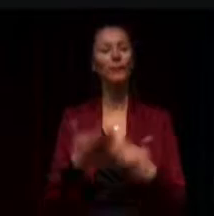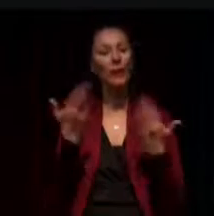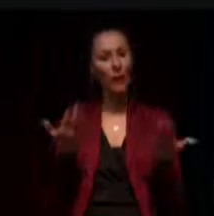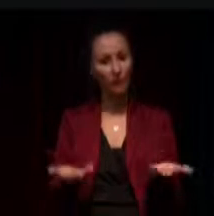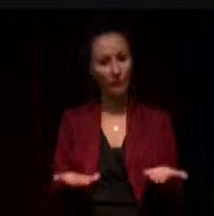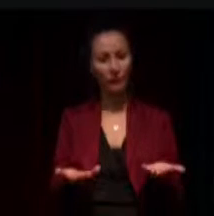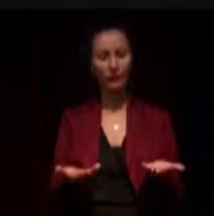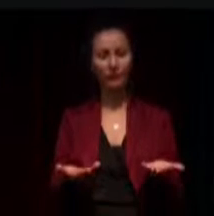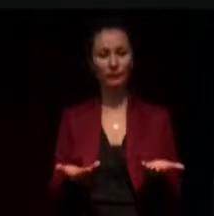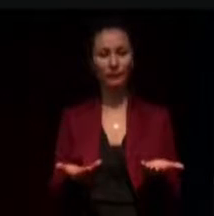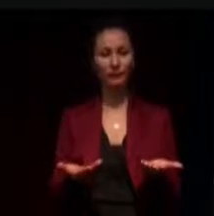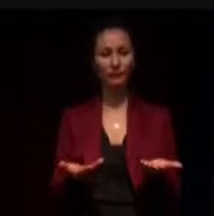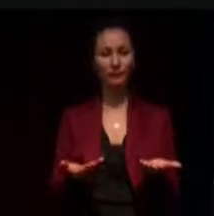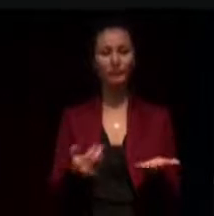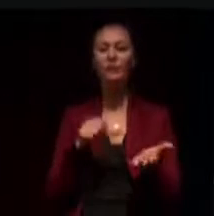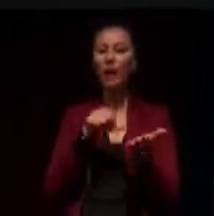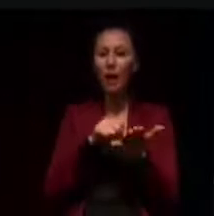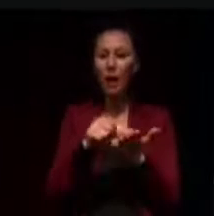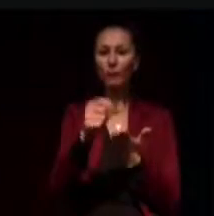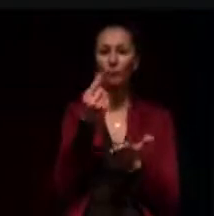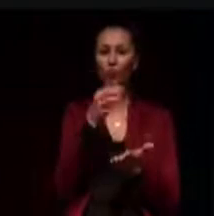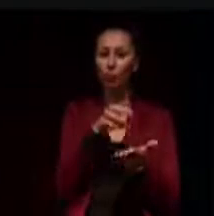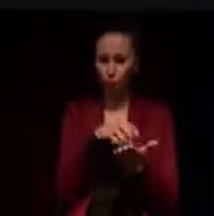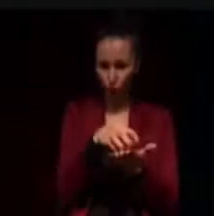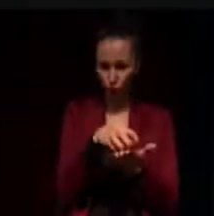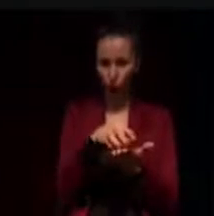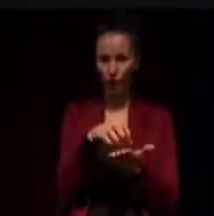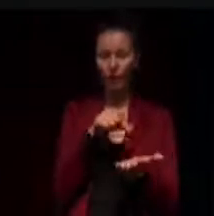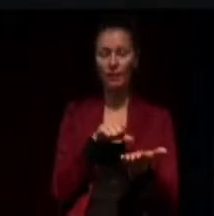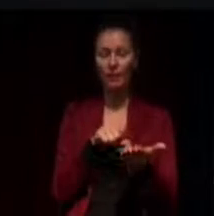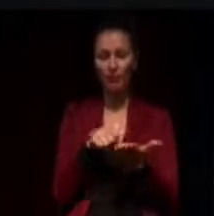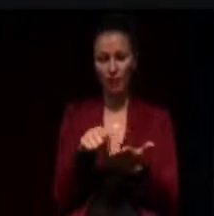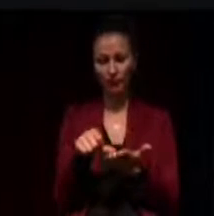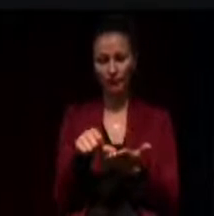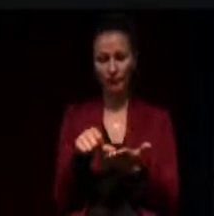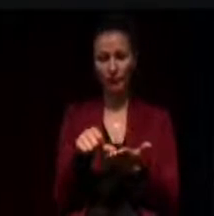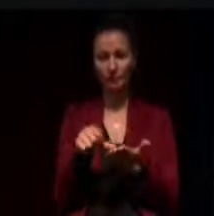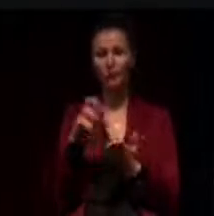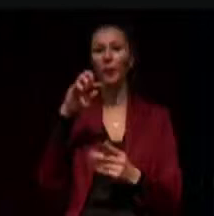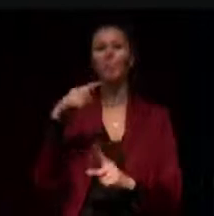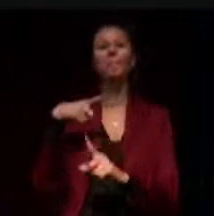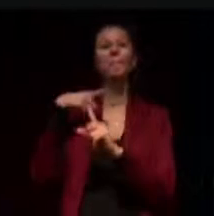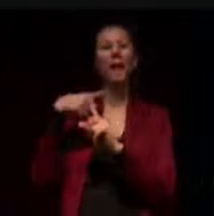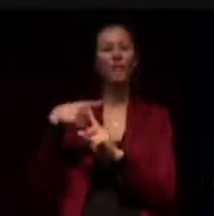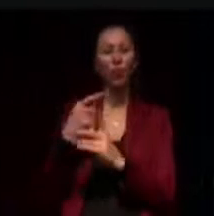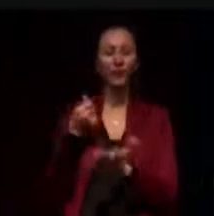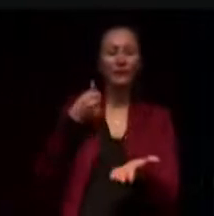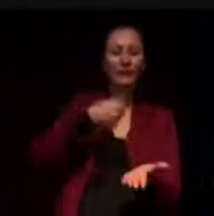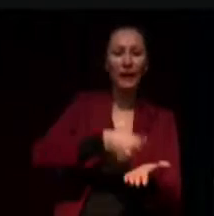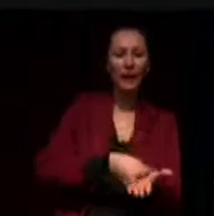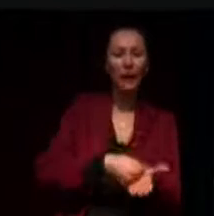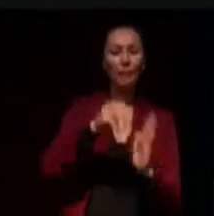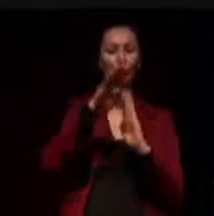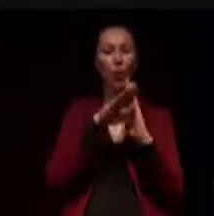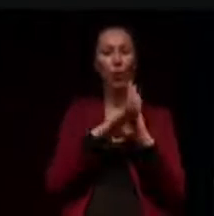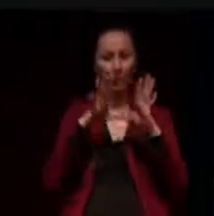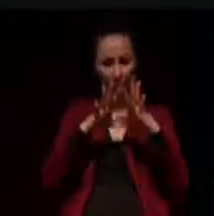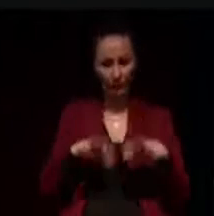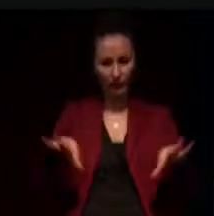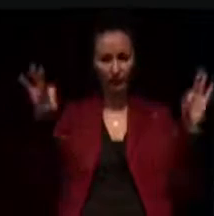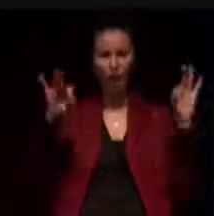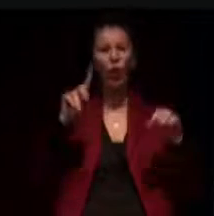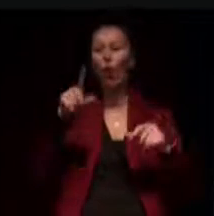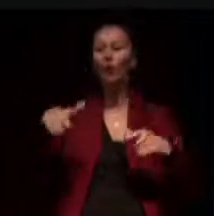Elbette ki her bütçe ve her performans ve yatırım programı hazırlanırken